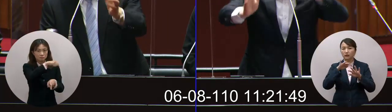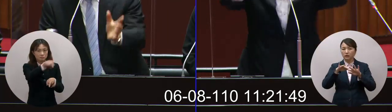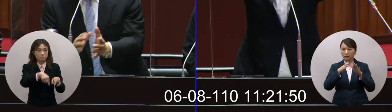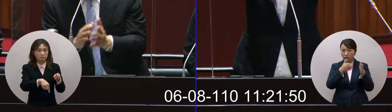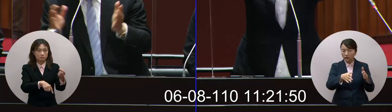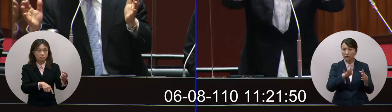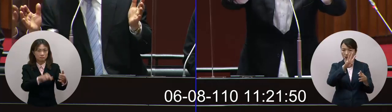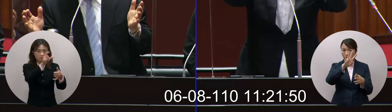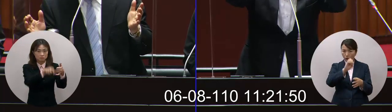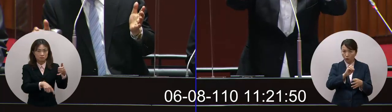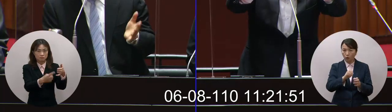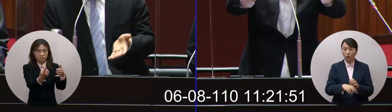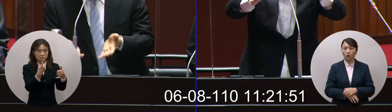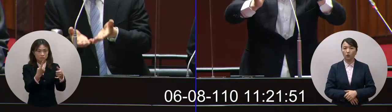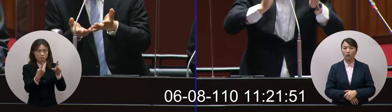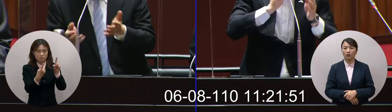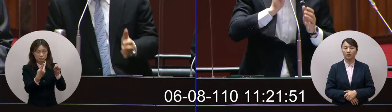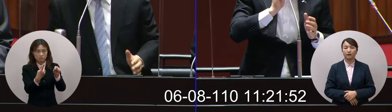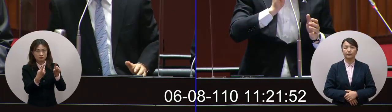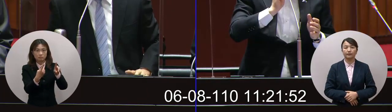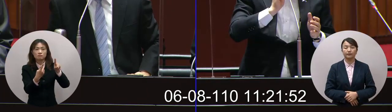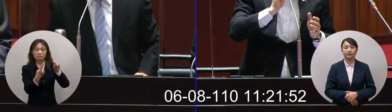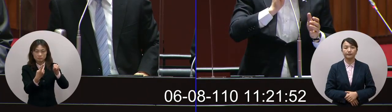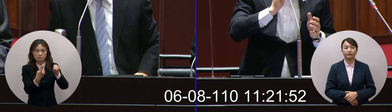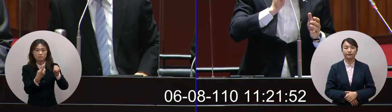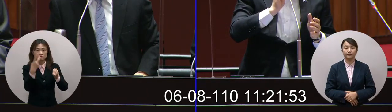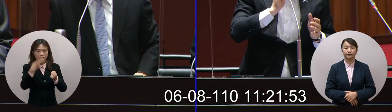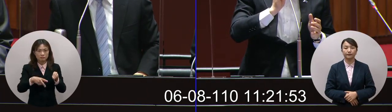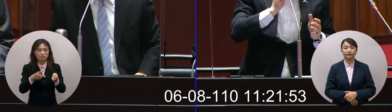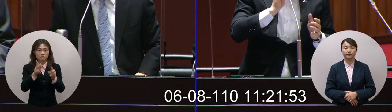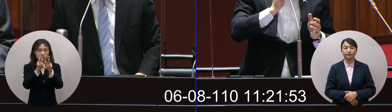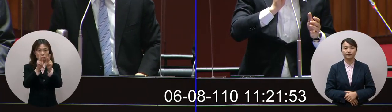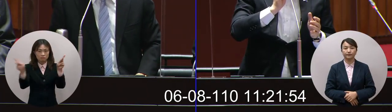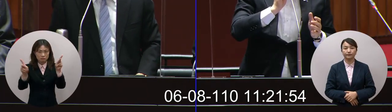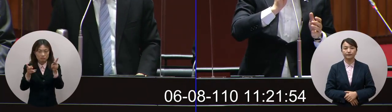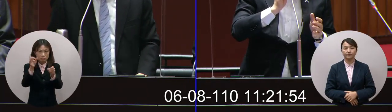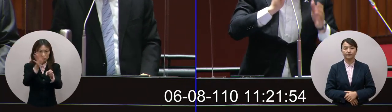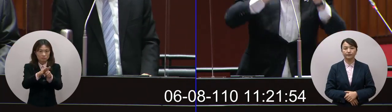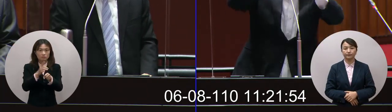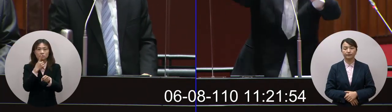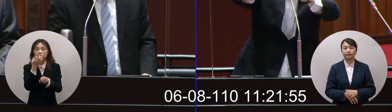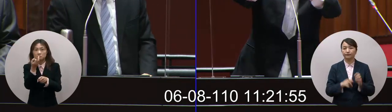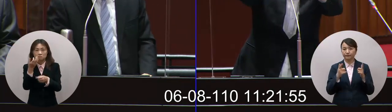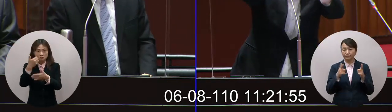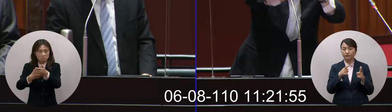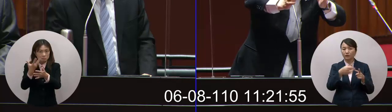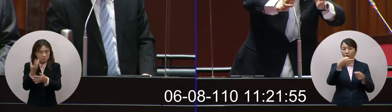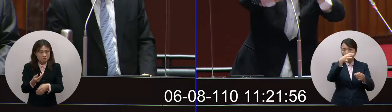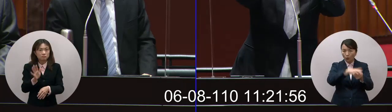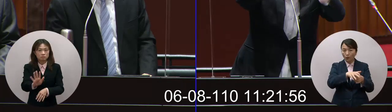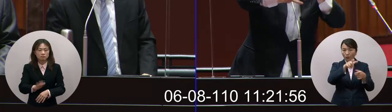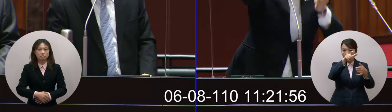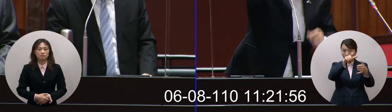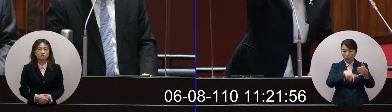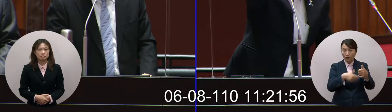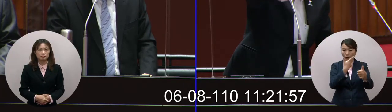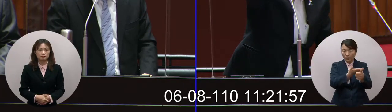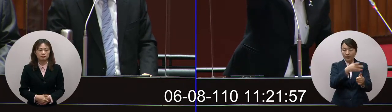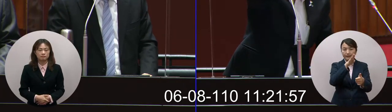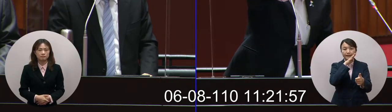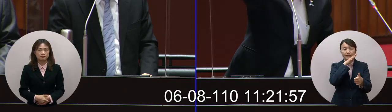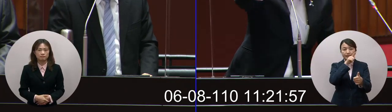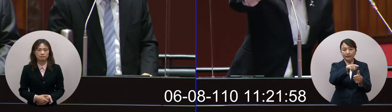班，来盛中雅，还有贷款的补助利息的减免。 无啦，你迄补助补予伊迄四万，你是